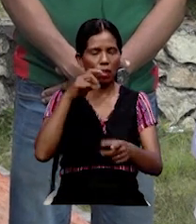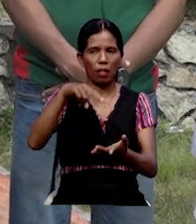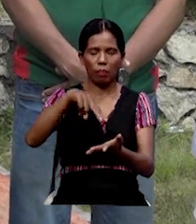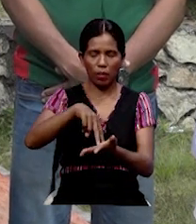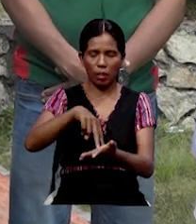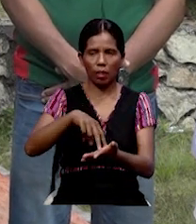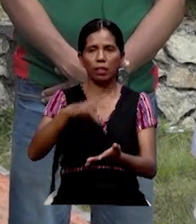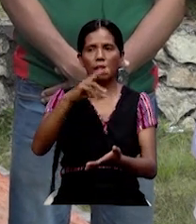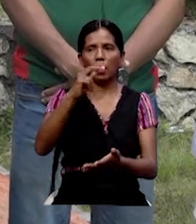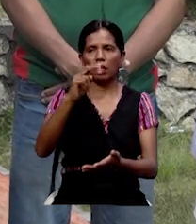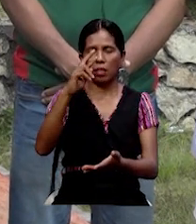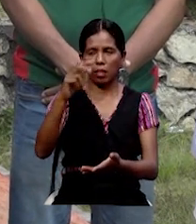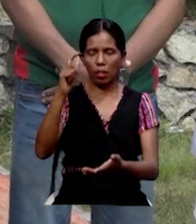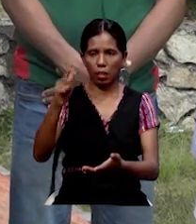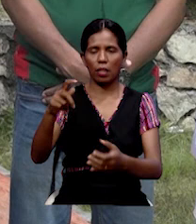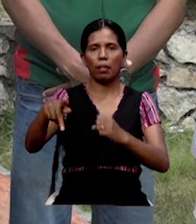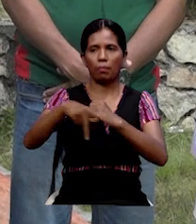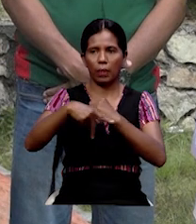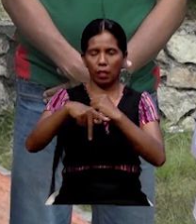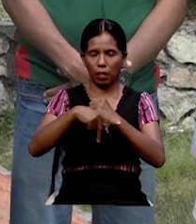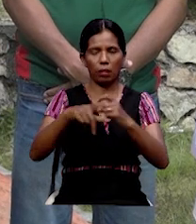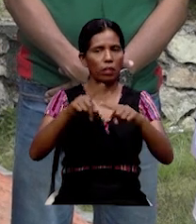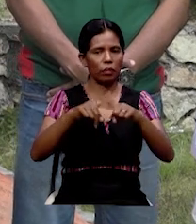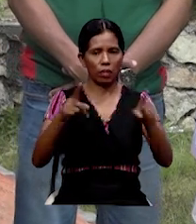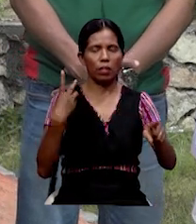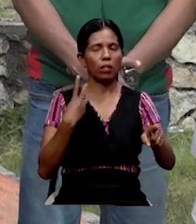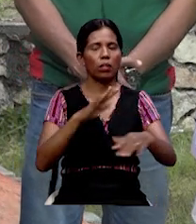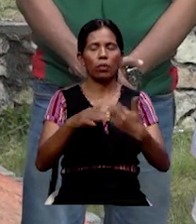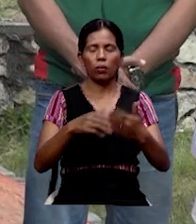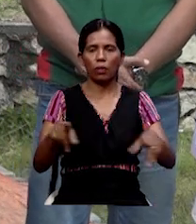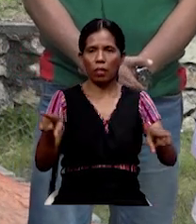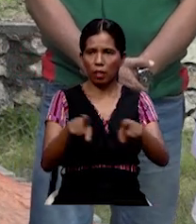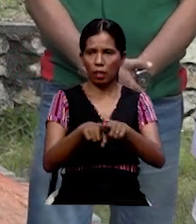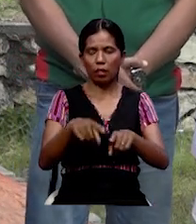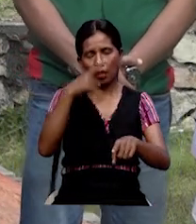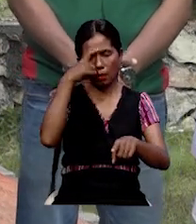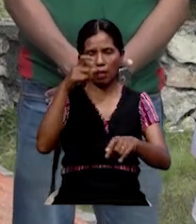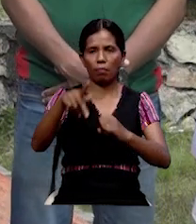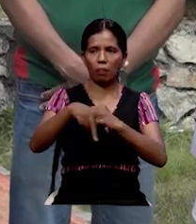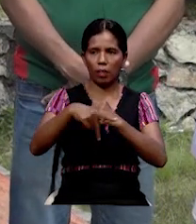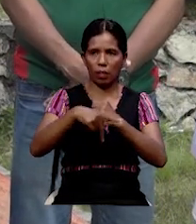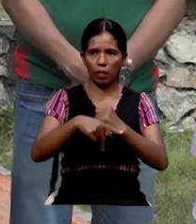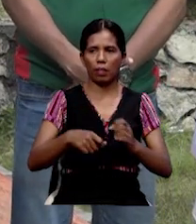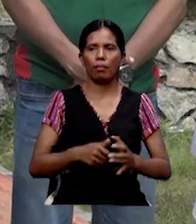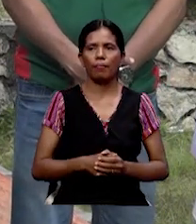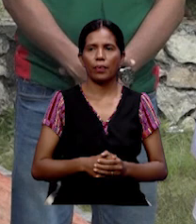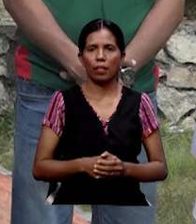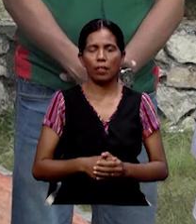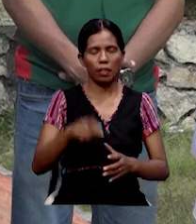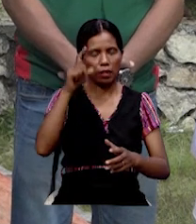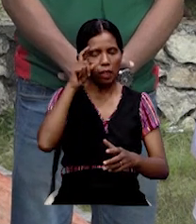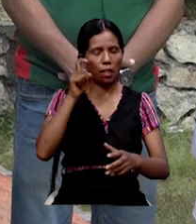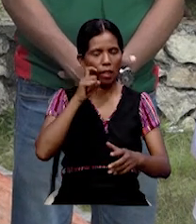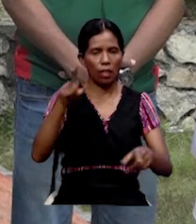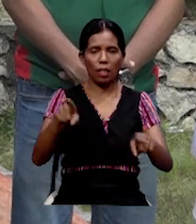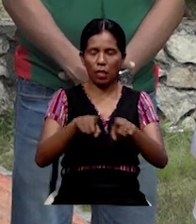ne partidu. La hanesang, ito hototu hanesang, tamane partidu. Maun senana ne betluli kida, mes